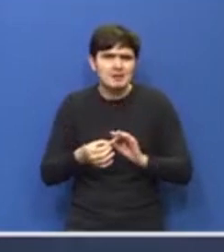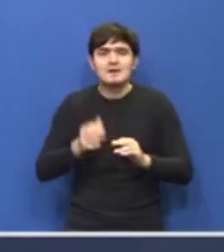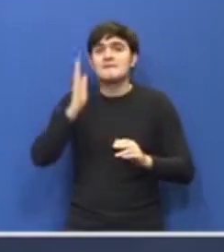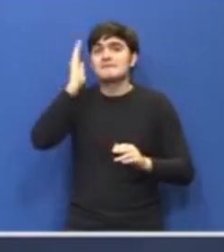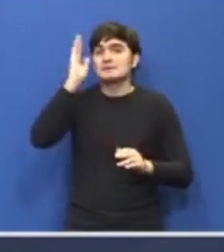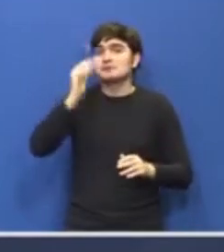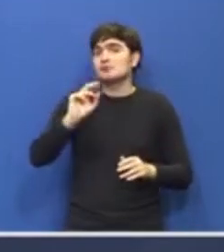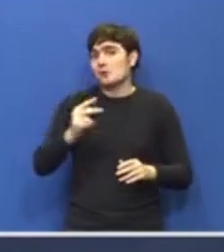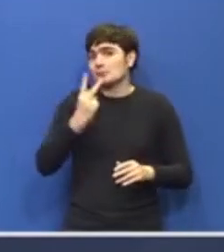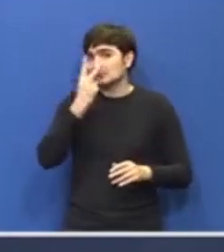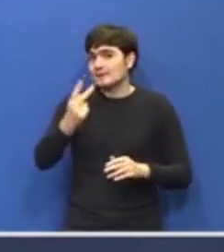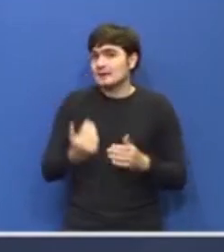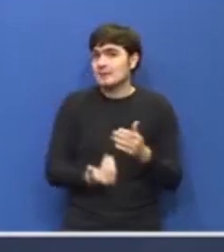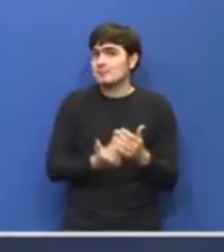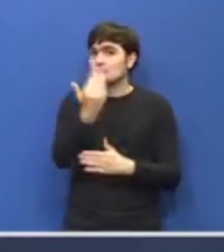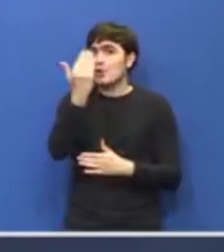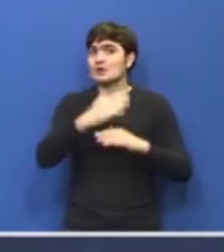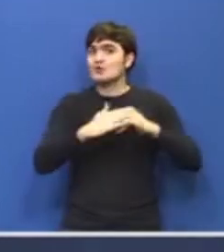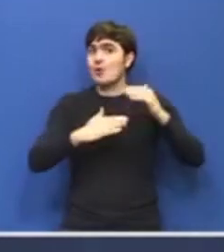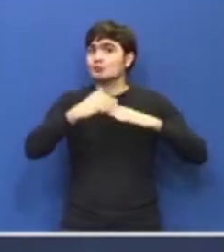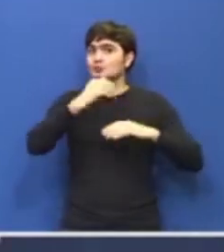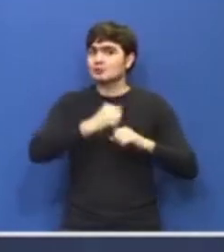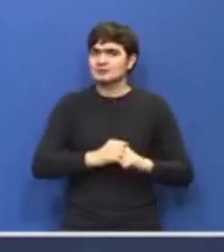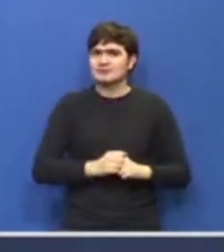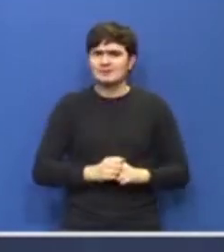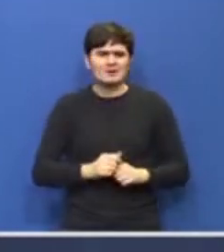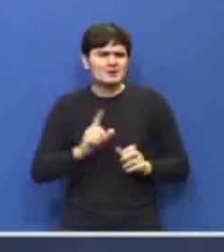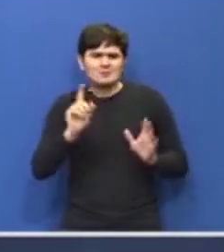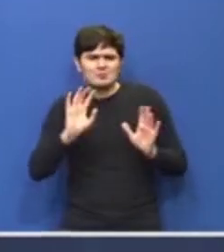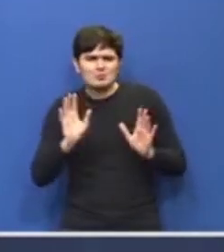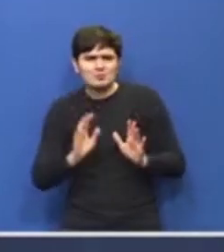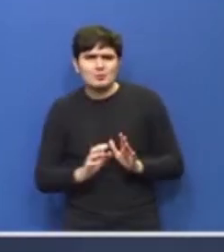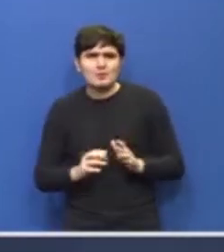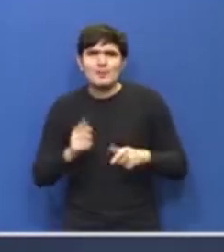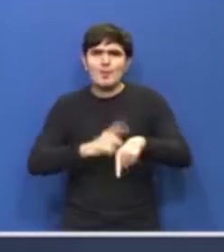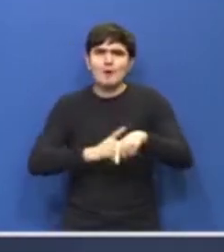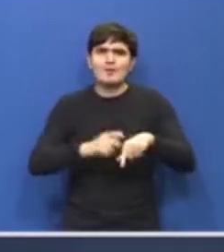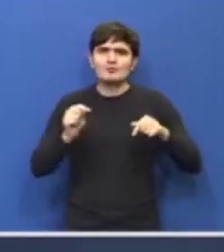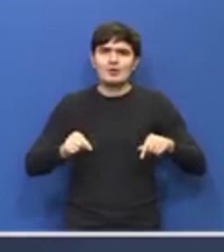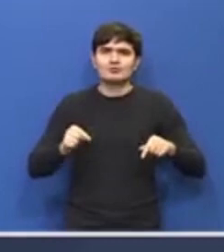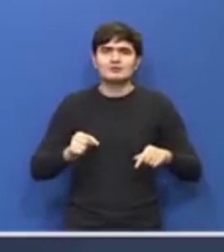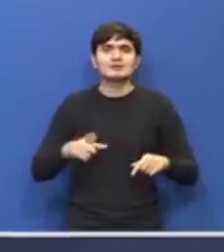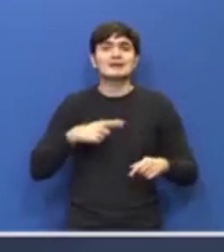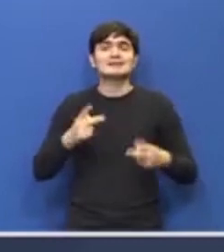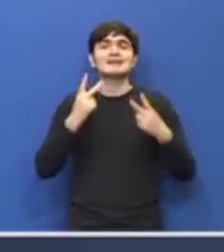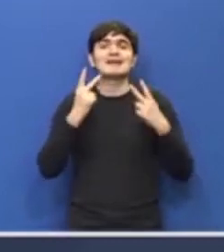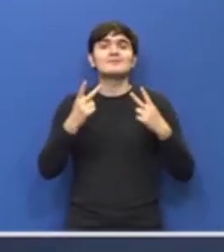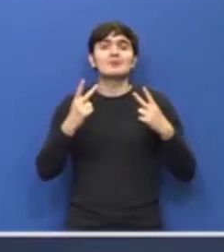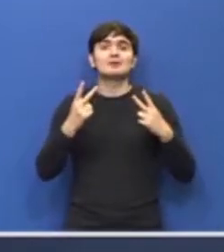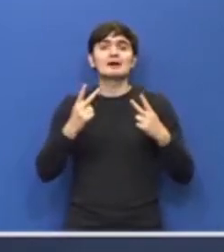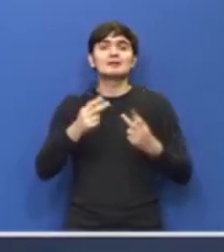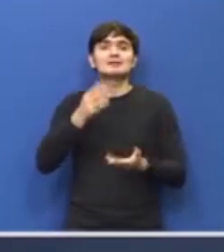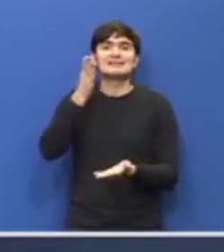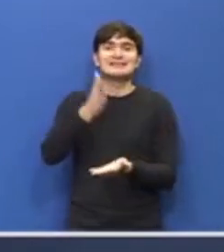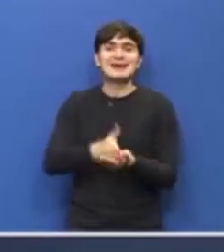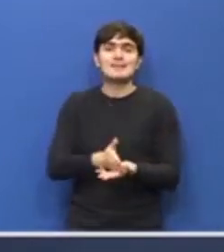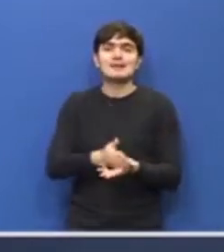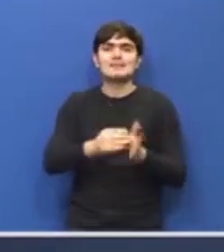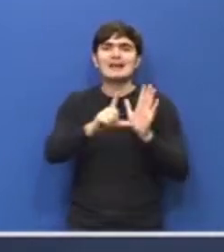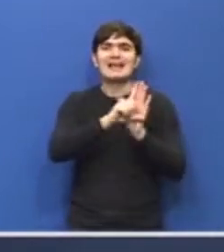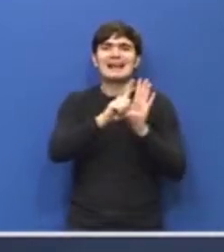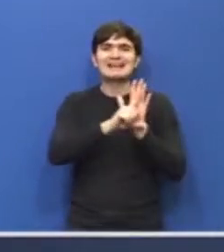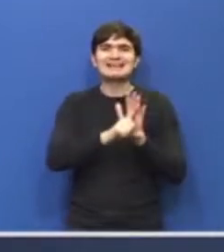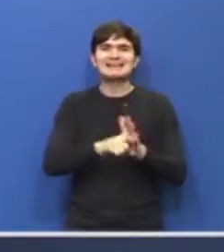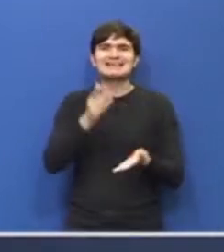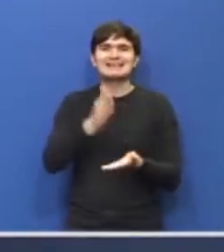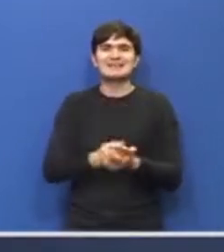totuși apar noi construcții acolo? Nu. În momentul de față, important este restabilirea legalității, a siguranței,